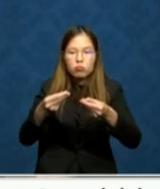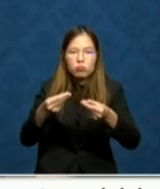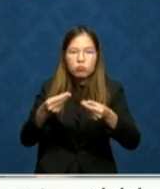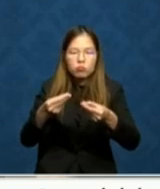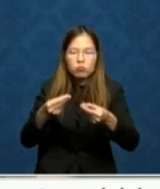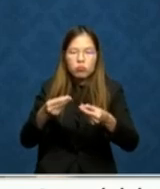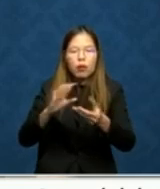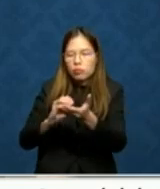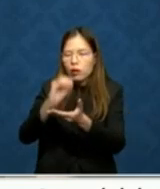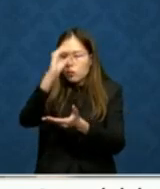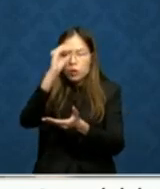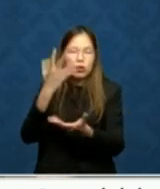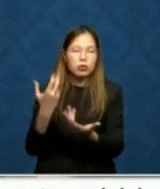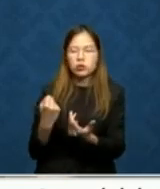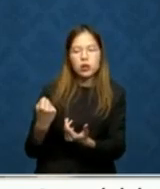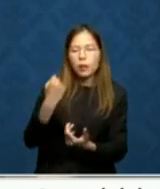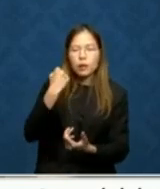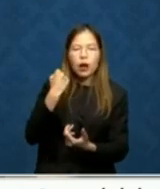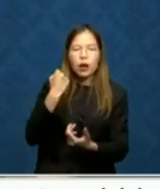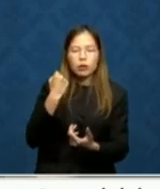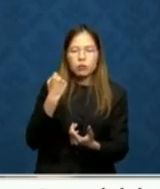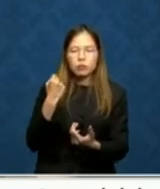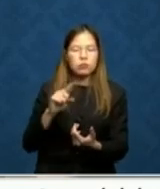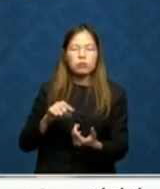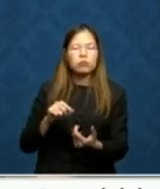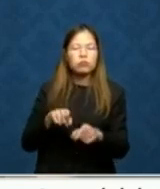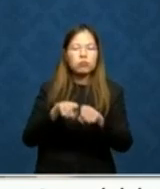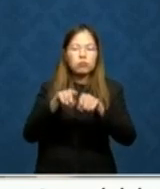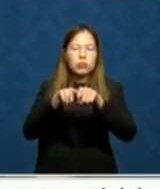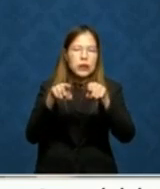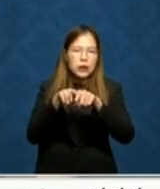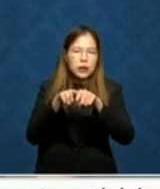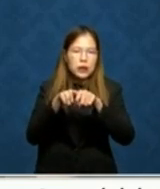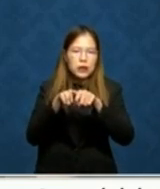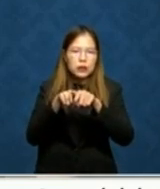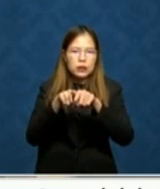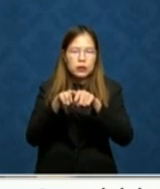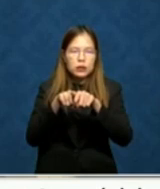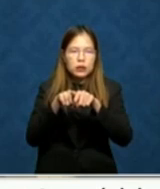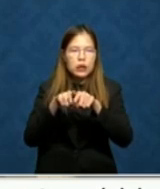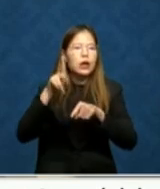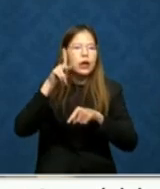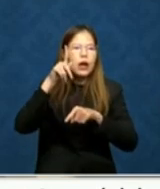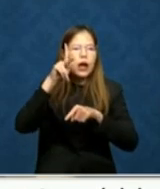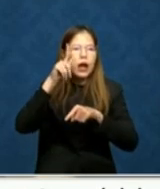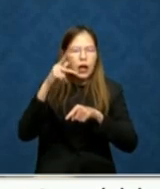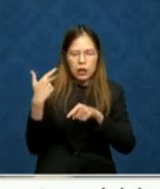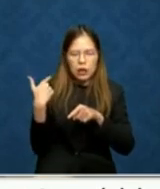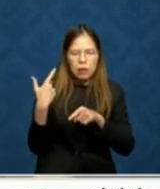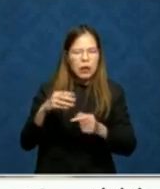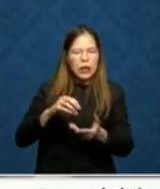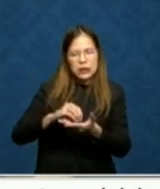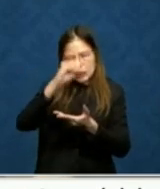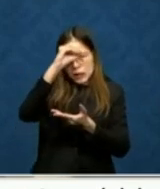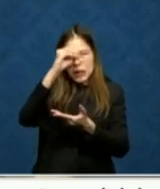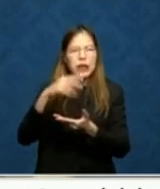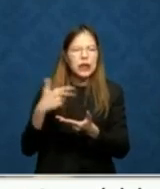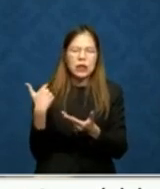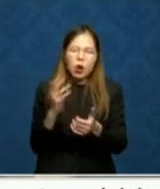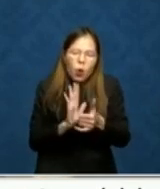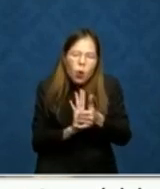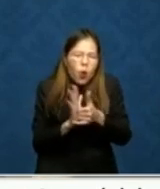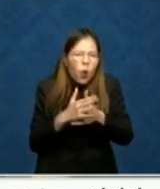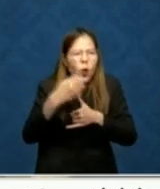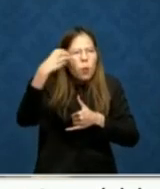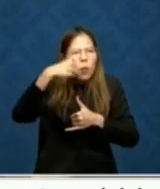ลูกศิษย์ได้ก็ใช้อำนาจนั้นล่วงเกินทางเพศลูกศิษย์ดังที่เราเห็นข่าวนักเรียนถูกล่วงละเมิดทางเพศอยู่บ่อยๆอย่าง